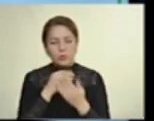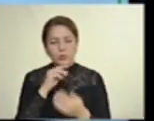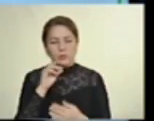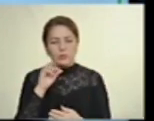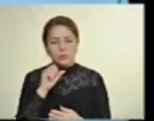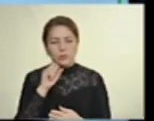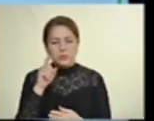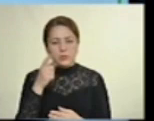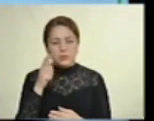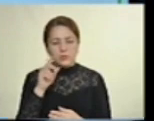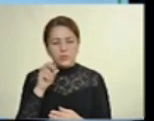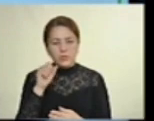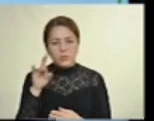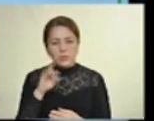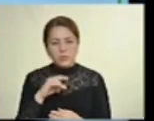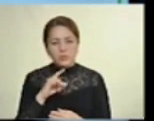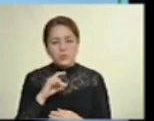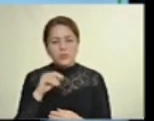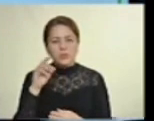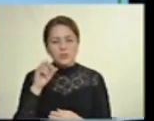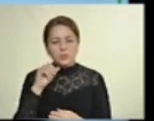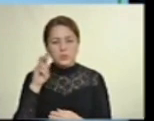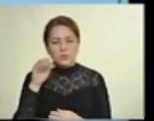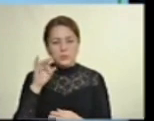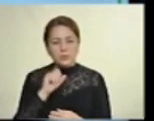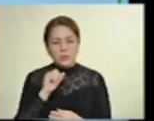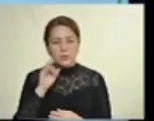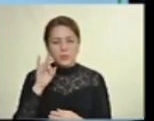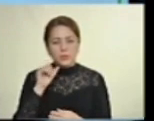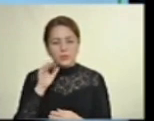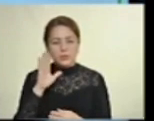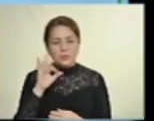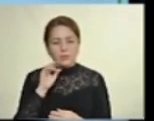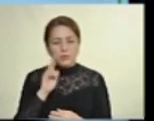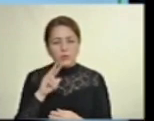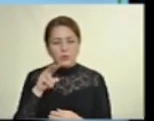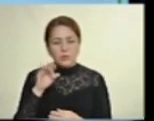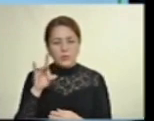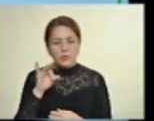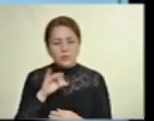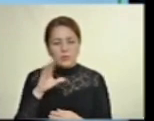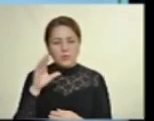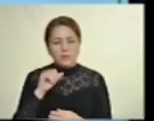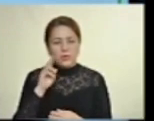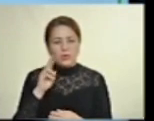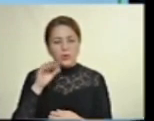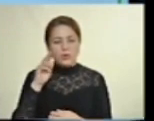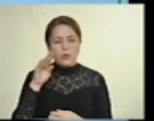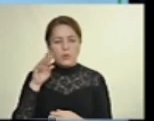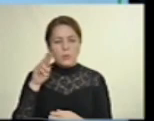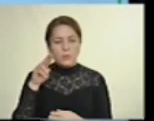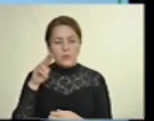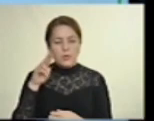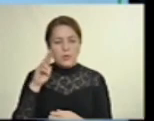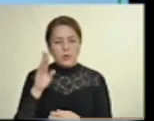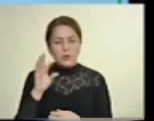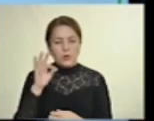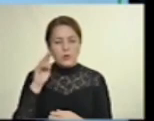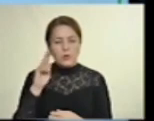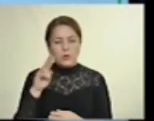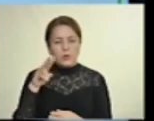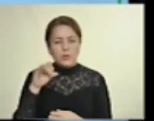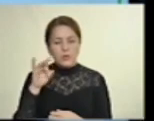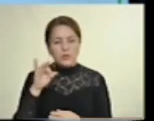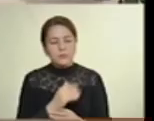javra ravoqlari va jabra qopqoqlari suyaklardan iboratdir. Demak, bu uning